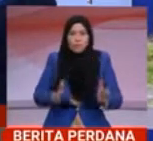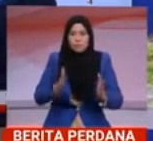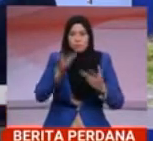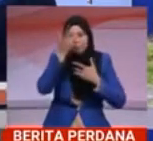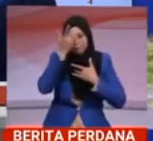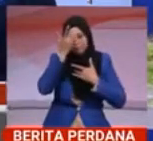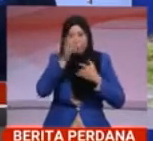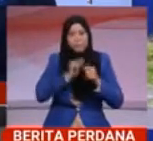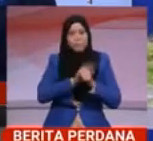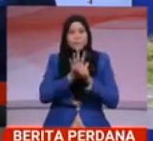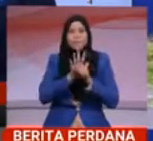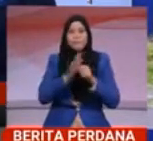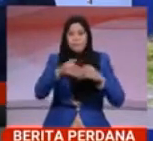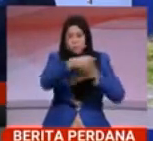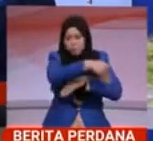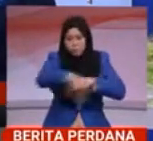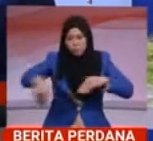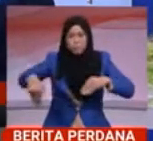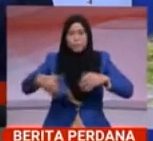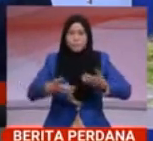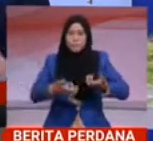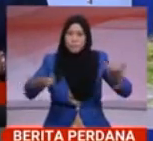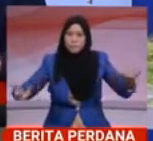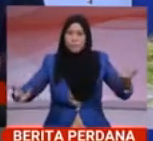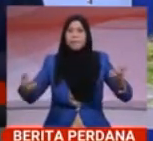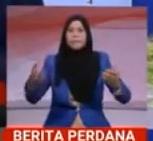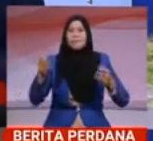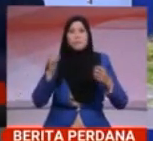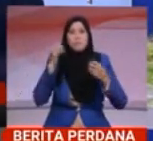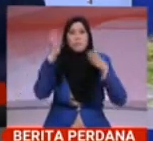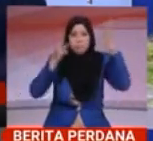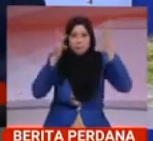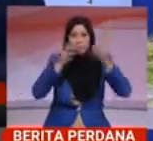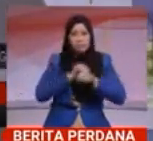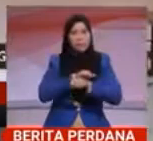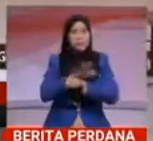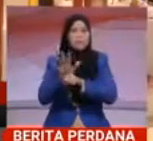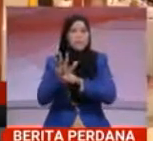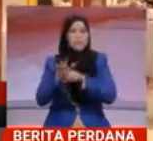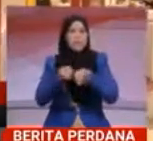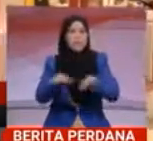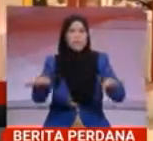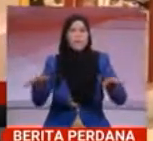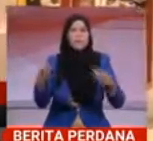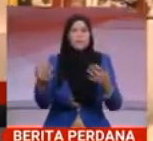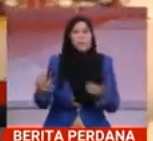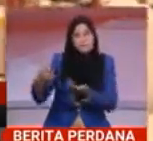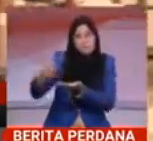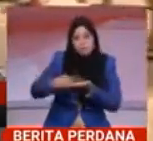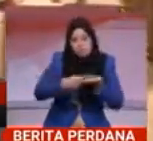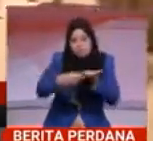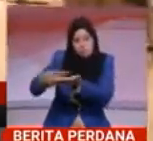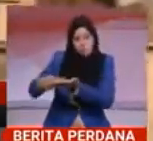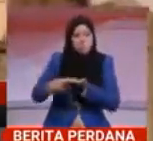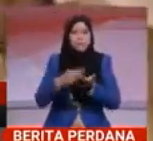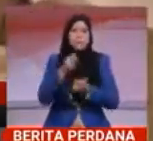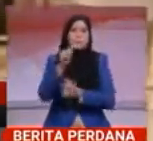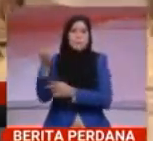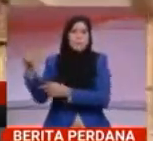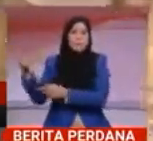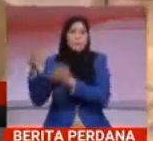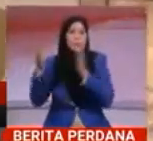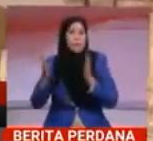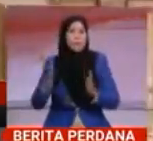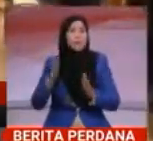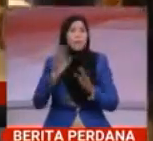kluster Benteng LD dijangkiti COVID-19. Perkara itu diputuskan hasil perbincangan dengan pihak berkepentingan lain. Orang